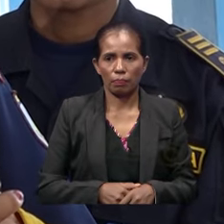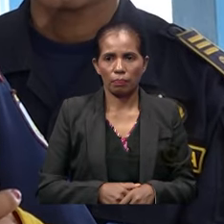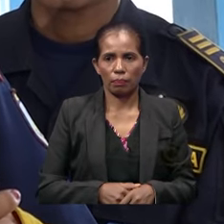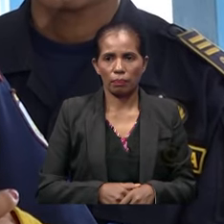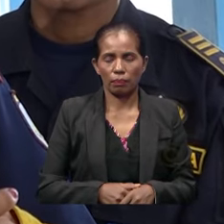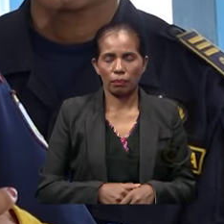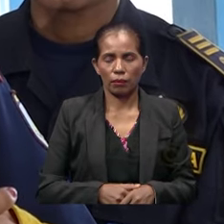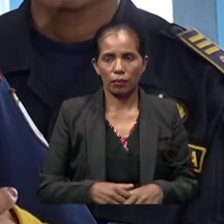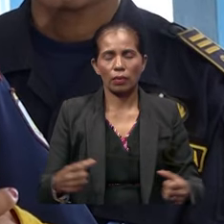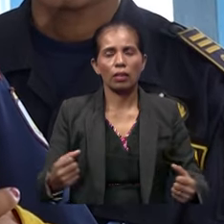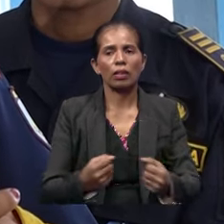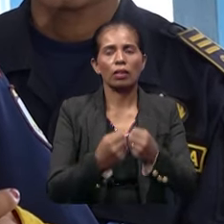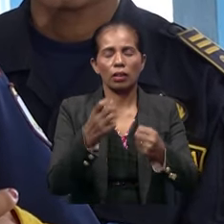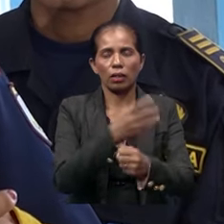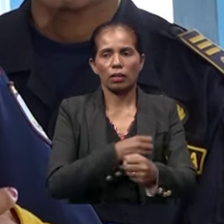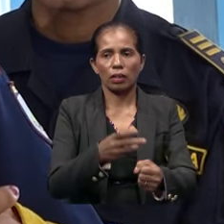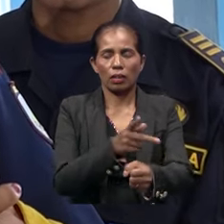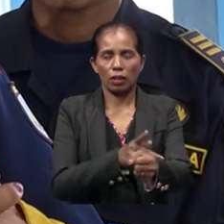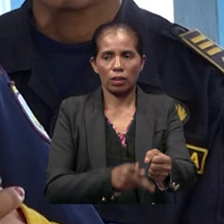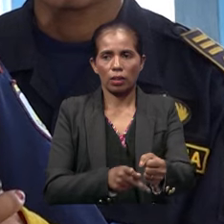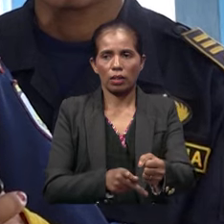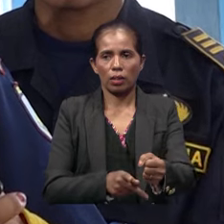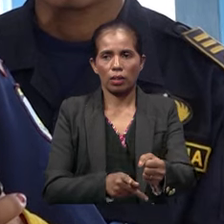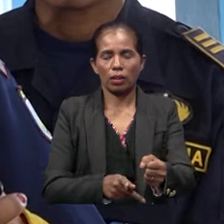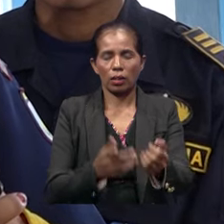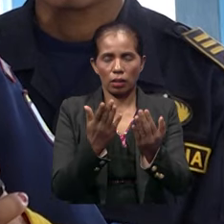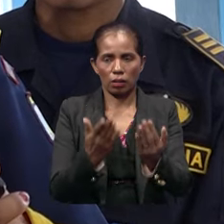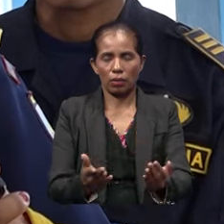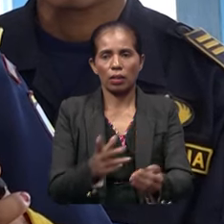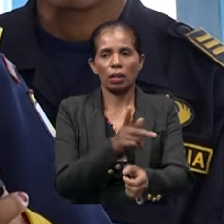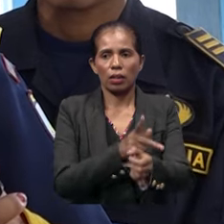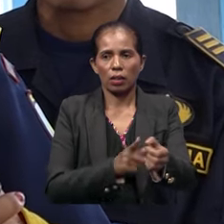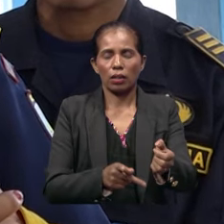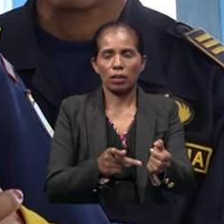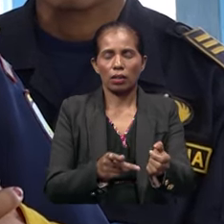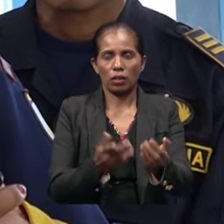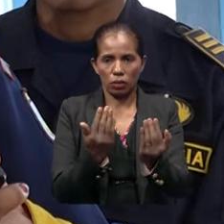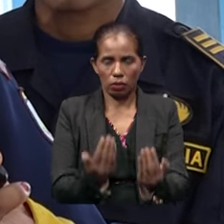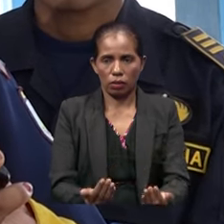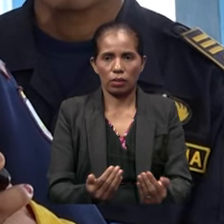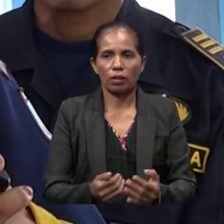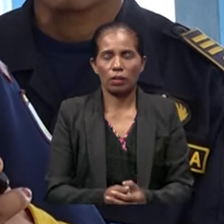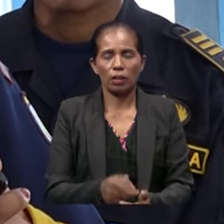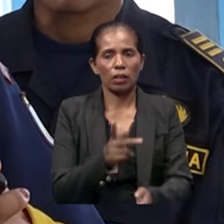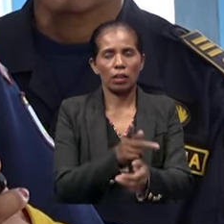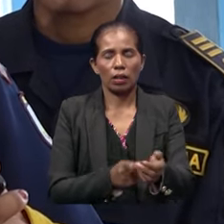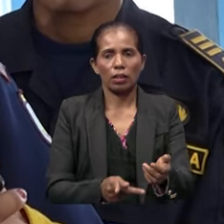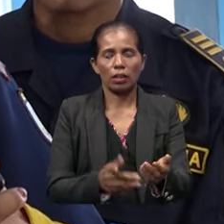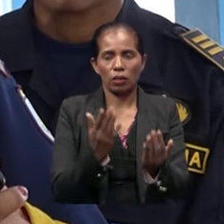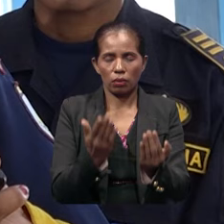Ia accidente tráfico nene ia kanek ia kanek kemana, nomos ia kanek todan. Ia kanek todan ia